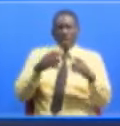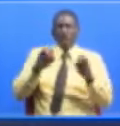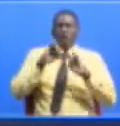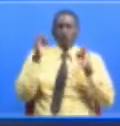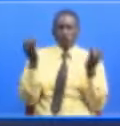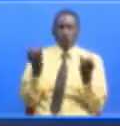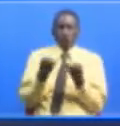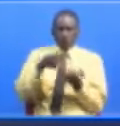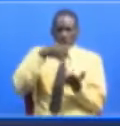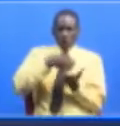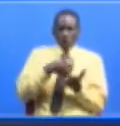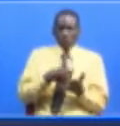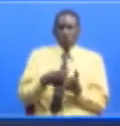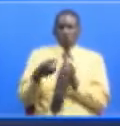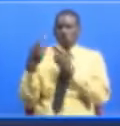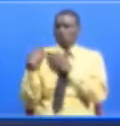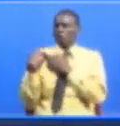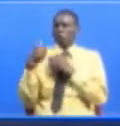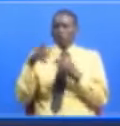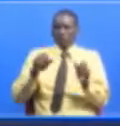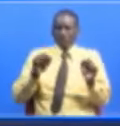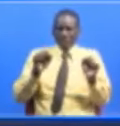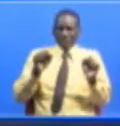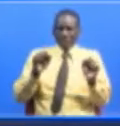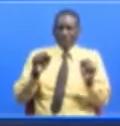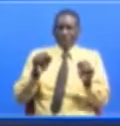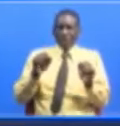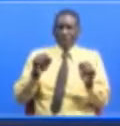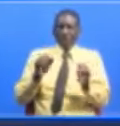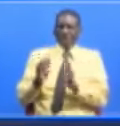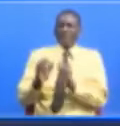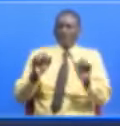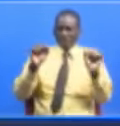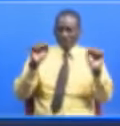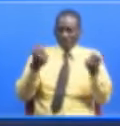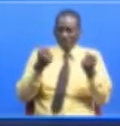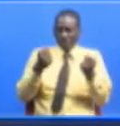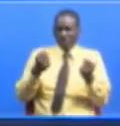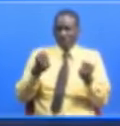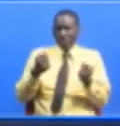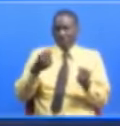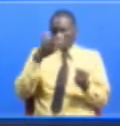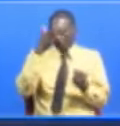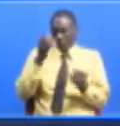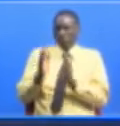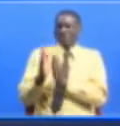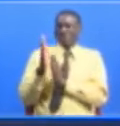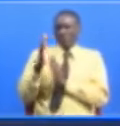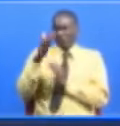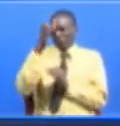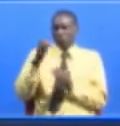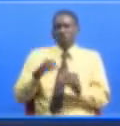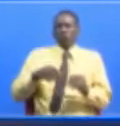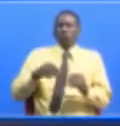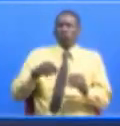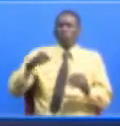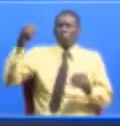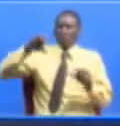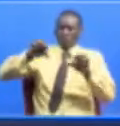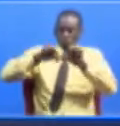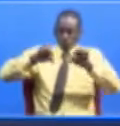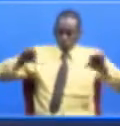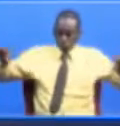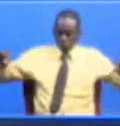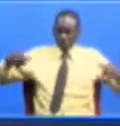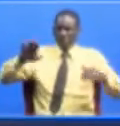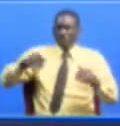husika kuwajibikia usalama wao kutokana na nyaya za umeme zinazoning'inia ovyo ovyo katika maboma yao. Wametoa kauli hiyo baada